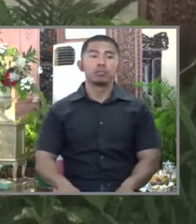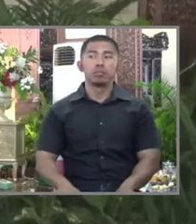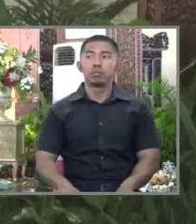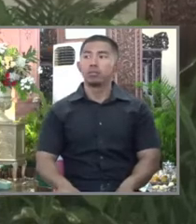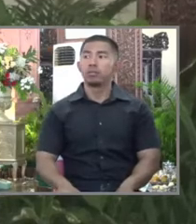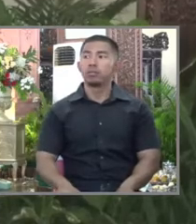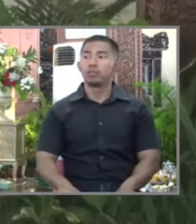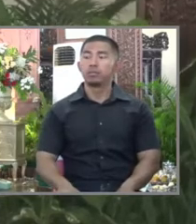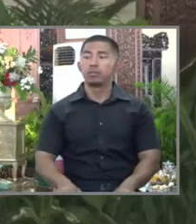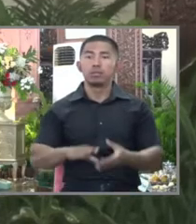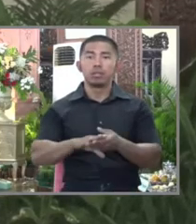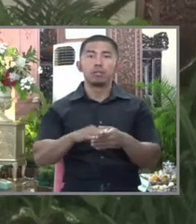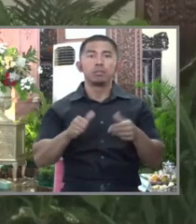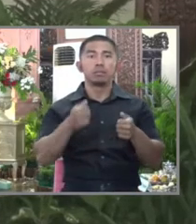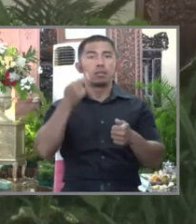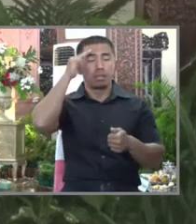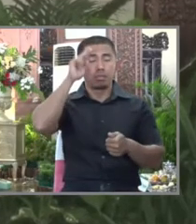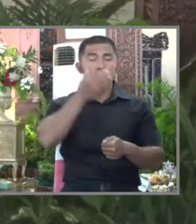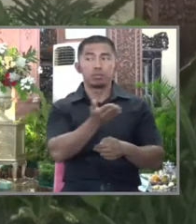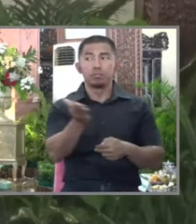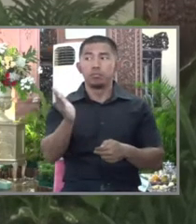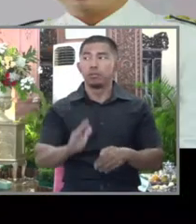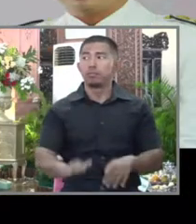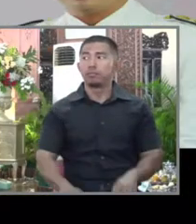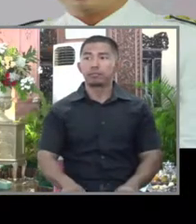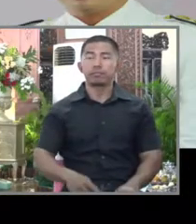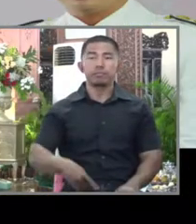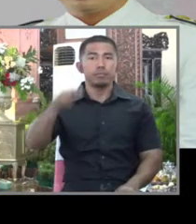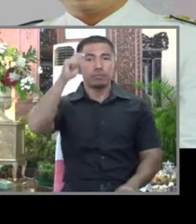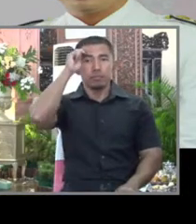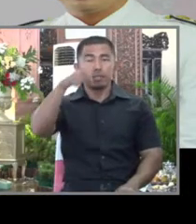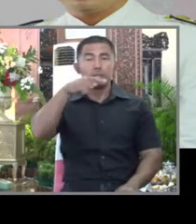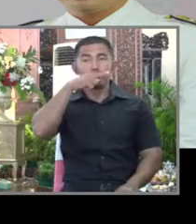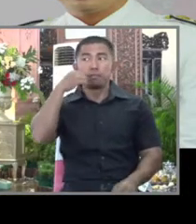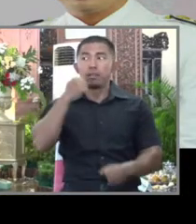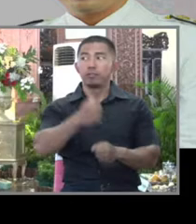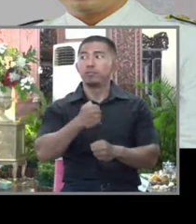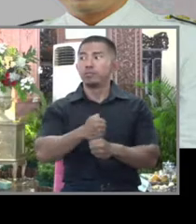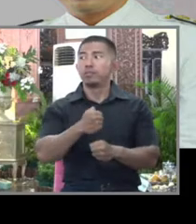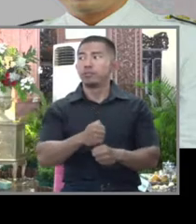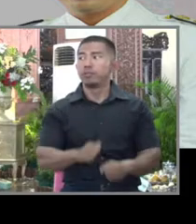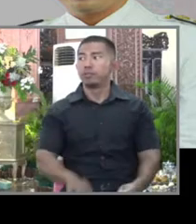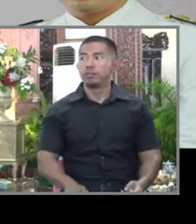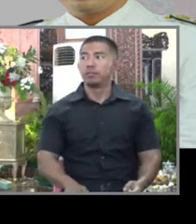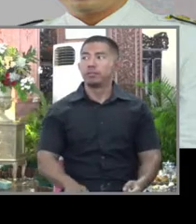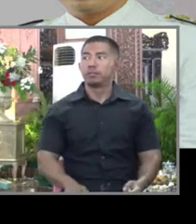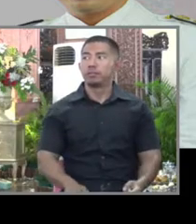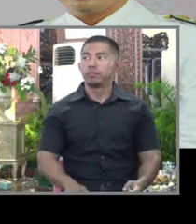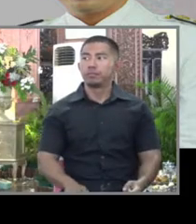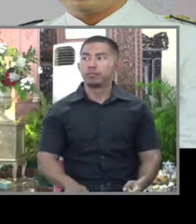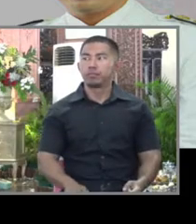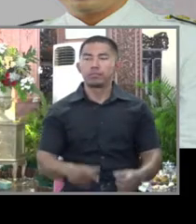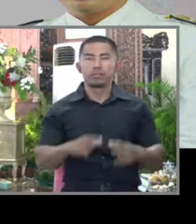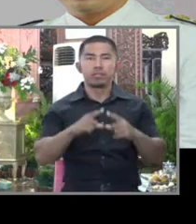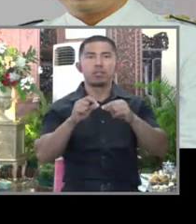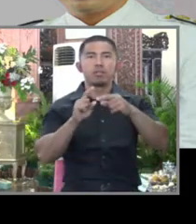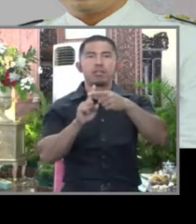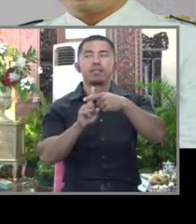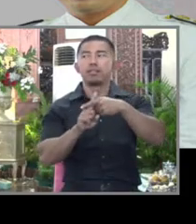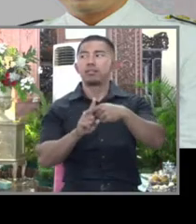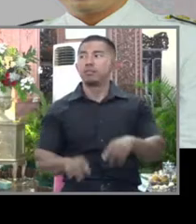Salam sejahterah untuk kita semua yang terhormat Bapak Gubernur setelah kepala UPTD Jawa Tengah